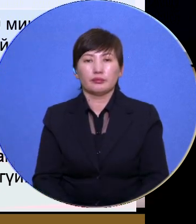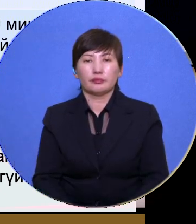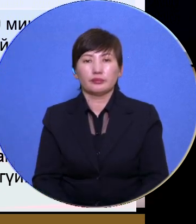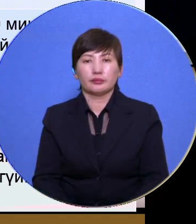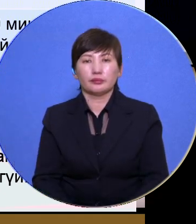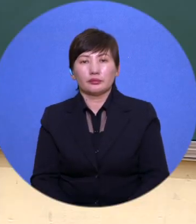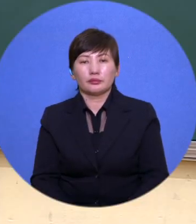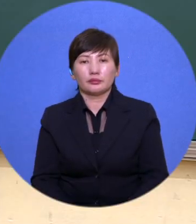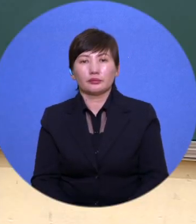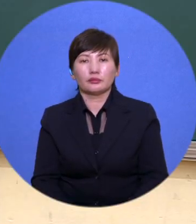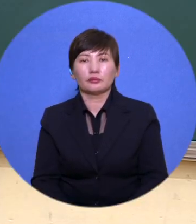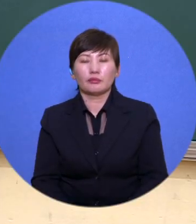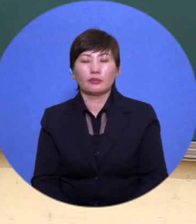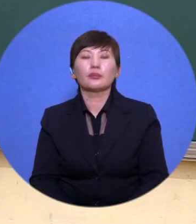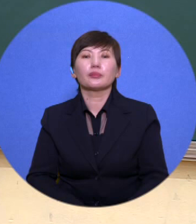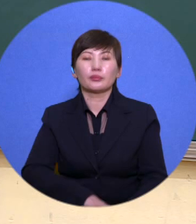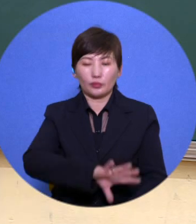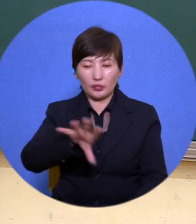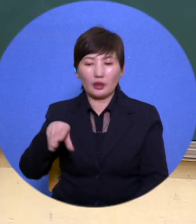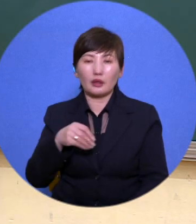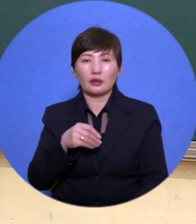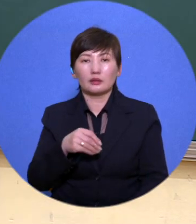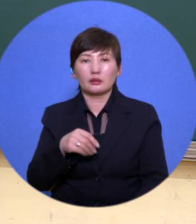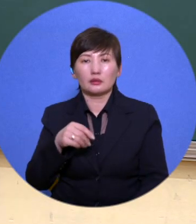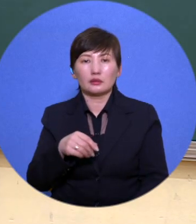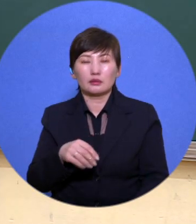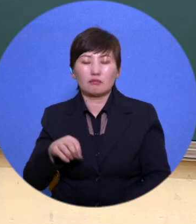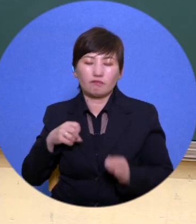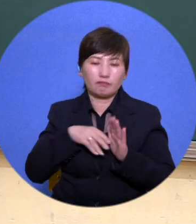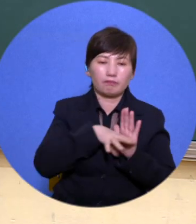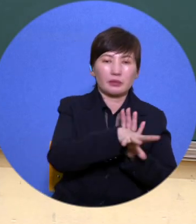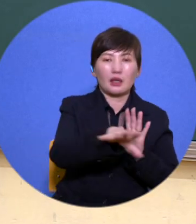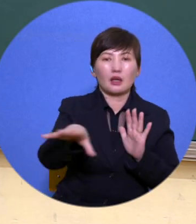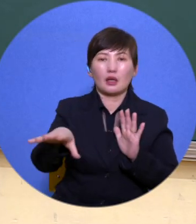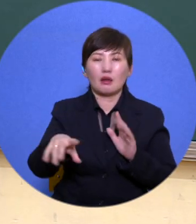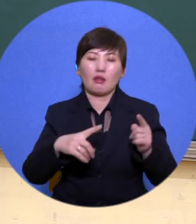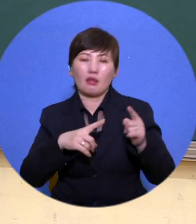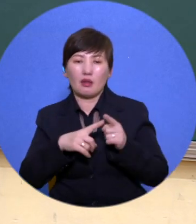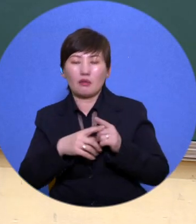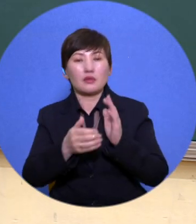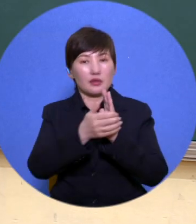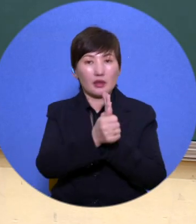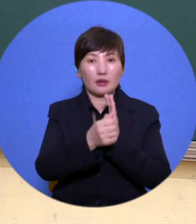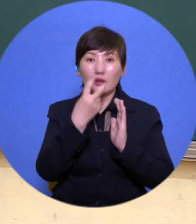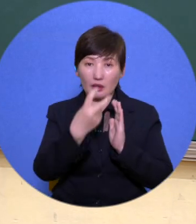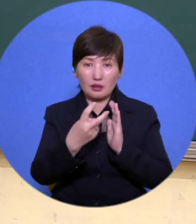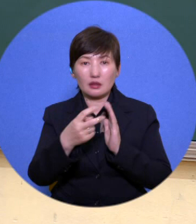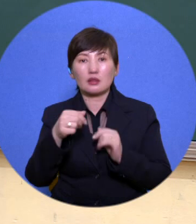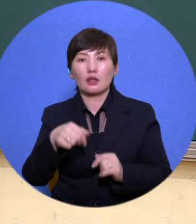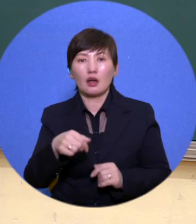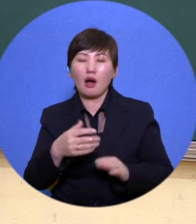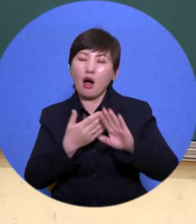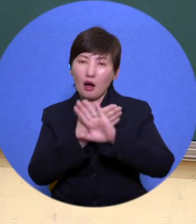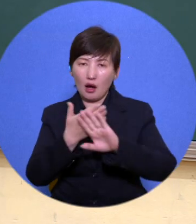байх нэ. За бүгдээрээ эднэрийн халдварлах зам тий дэсвэрлэх чадварын үзлээ. За шана урдчилсан